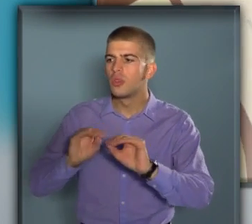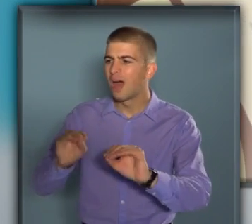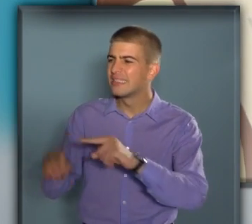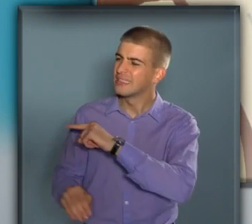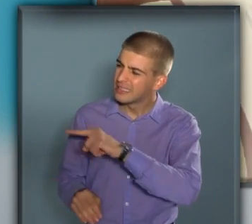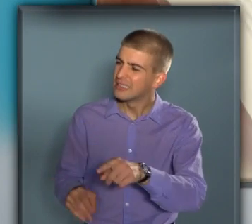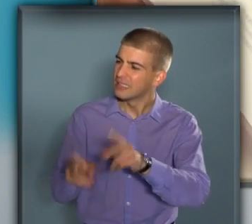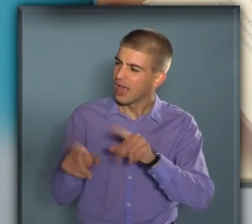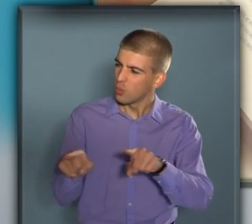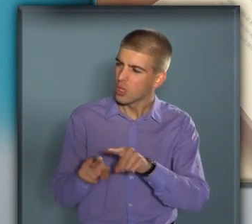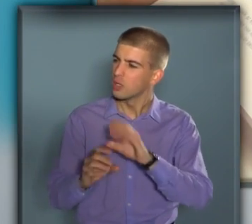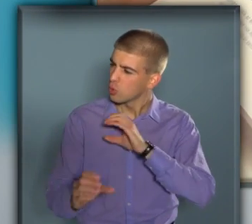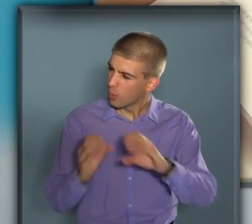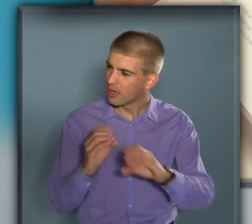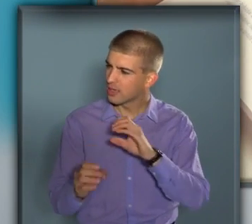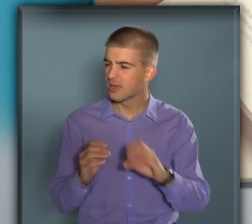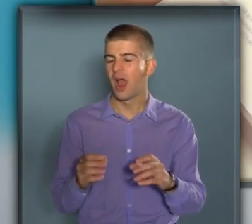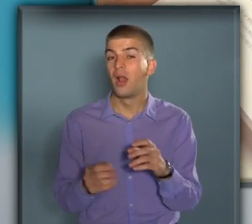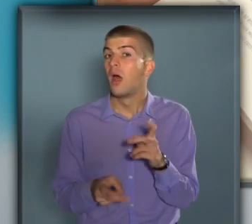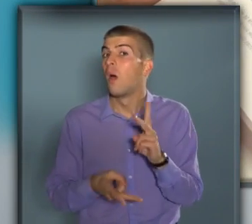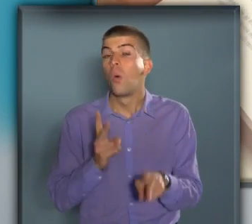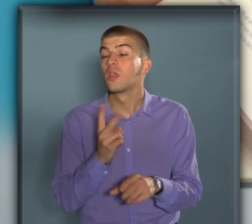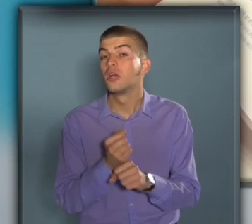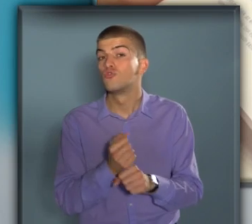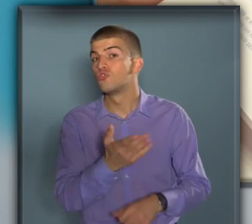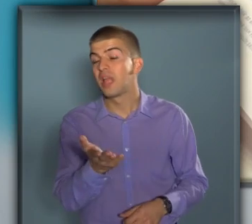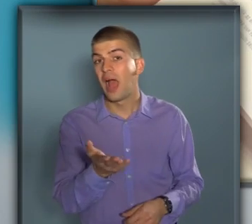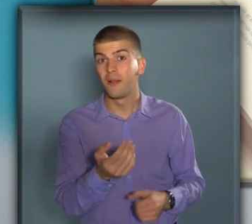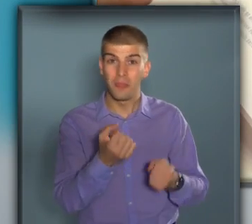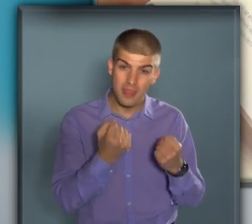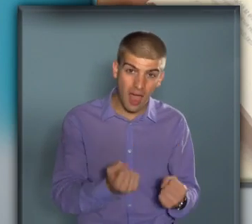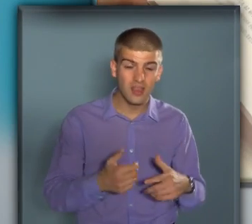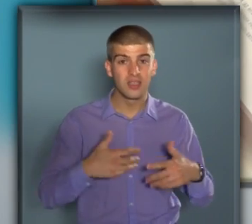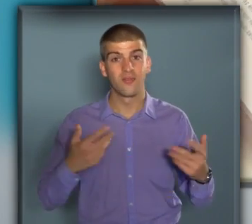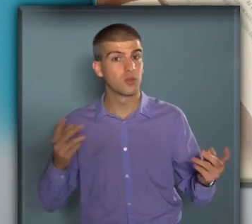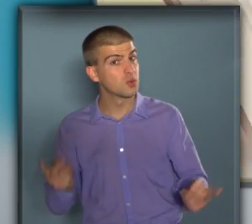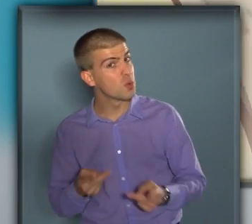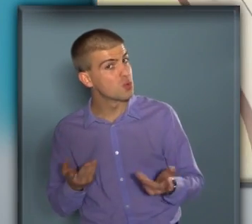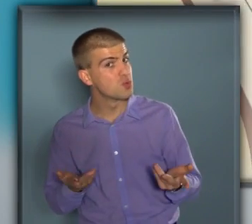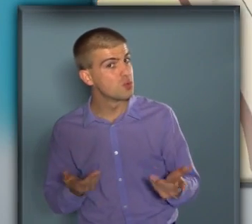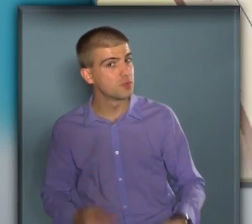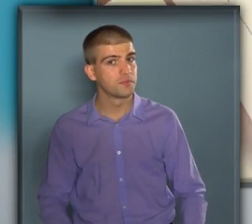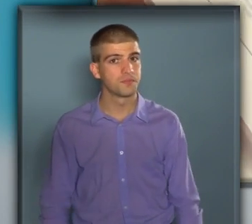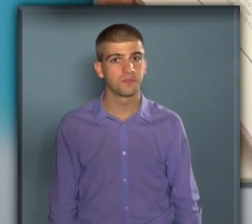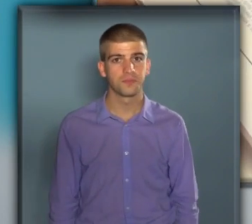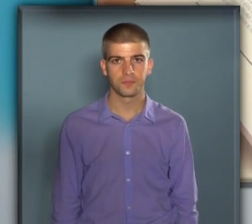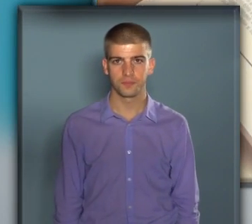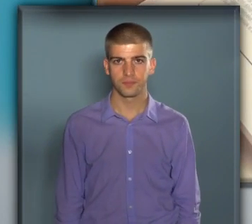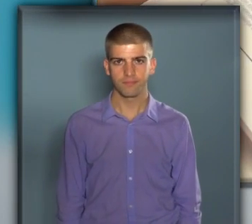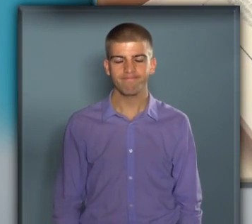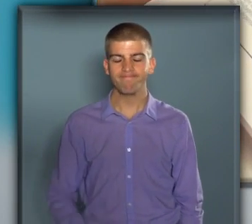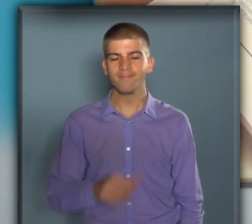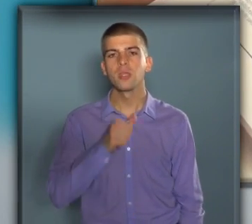akár az óvodapedagógusnak, vagy az iskolában tanító pedagógusnak? Mennyire nehéz ezt megtanulni? Először is a